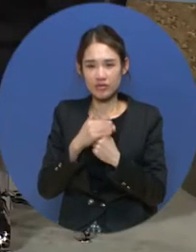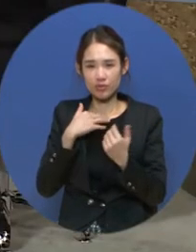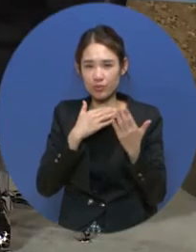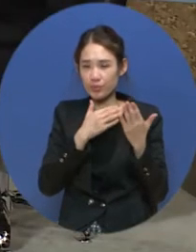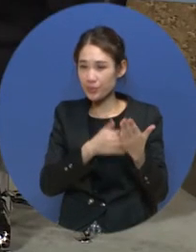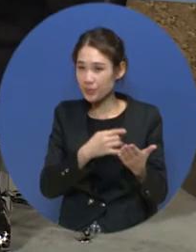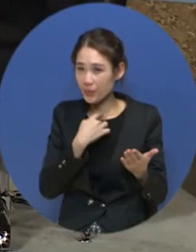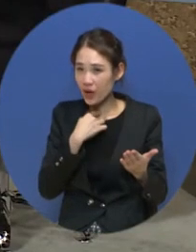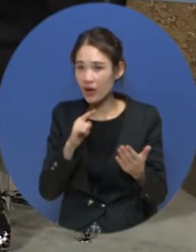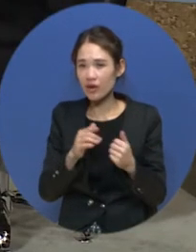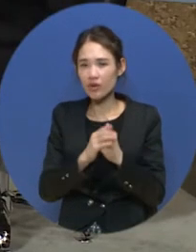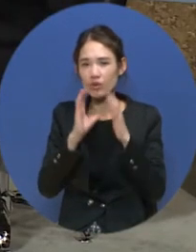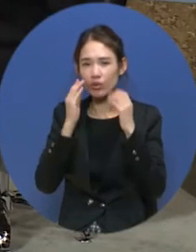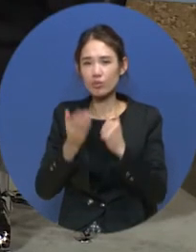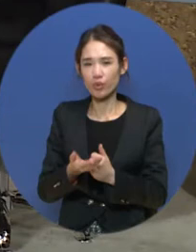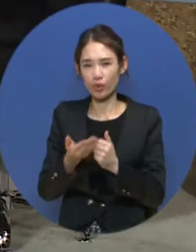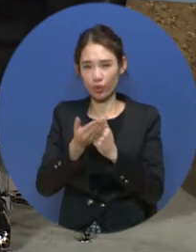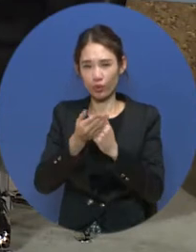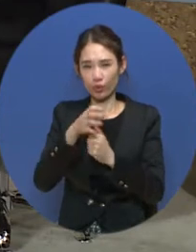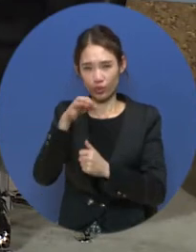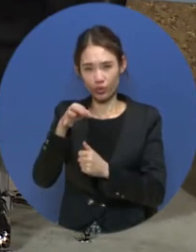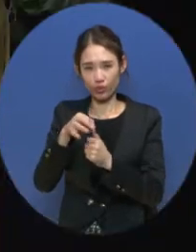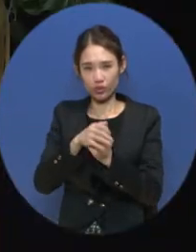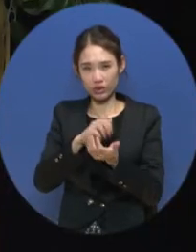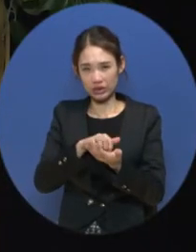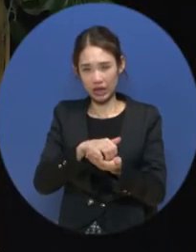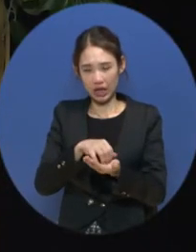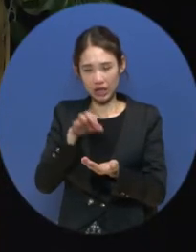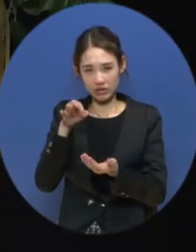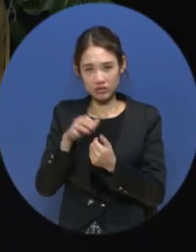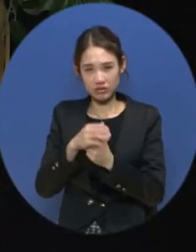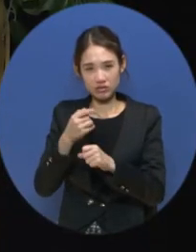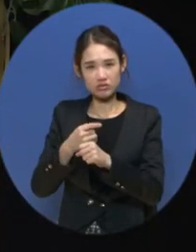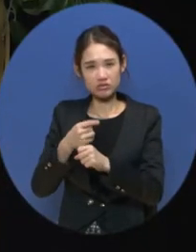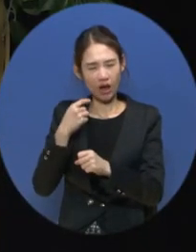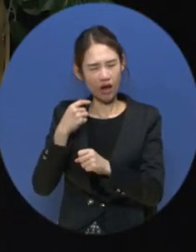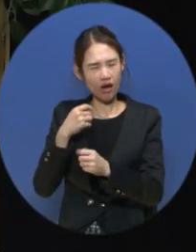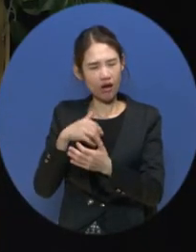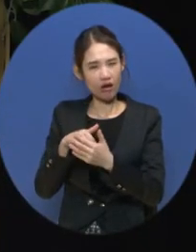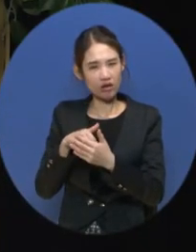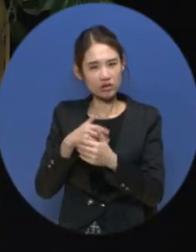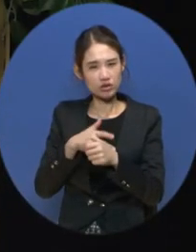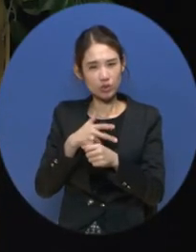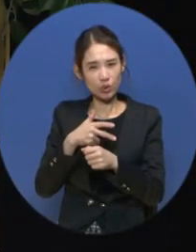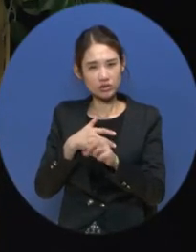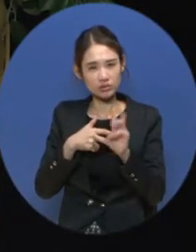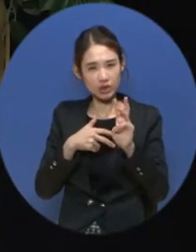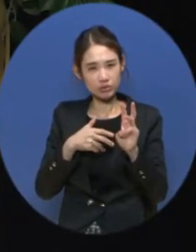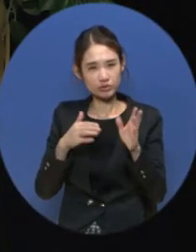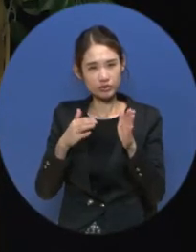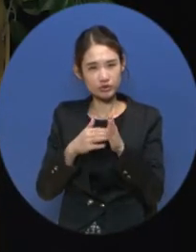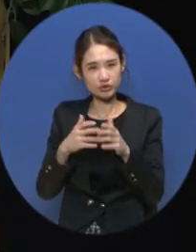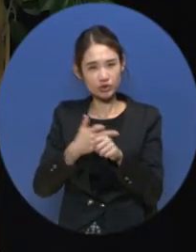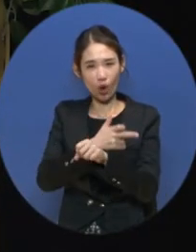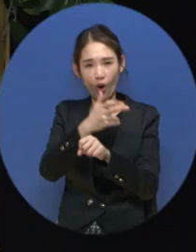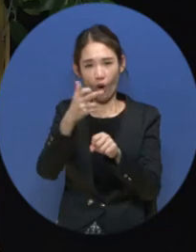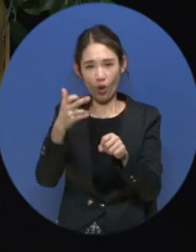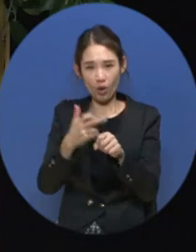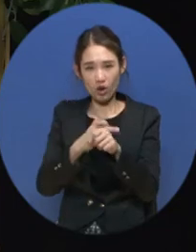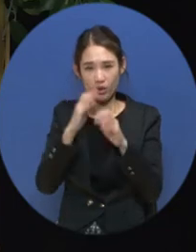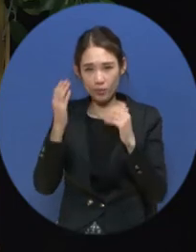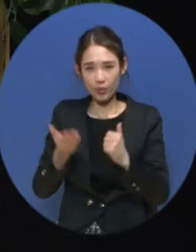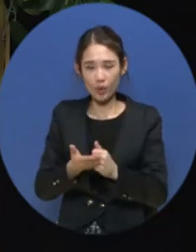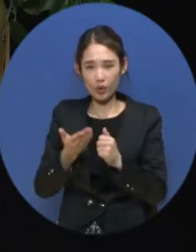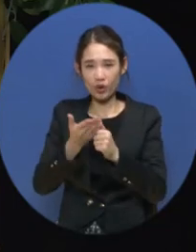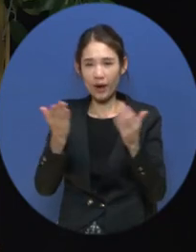우리가 요구했던 그 보육료 산정이 작년만 해도 7시 반까지 12시간 보육료를 가지고